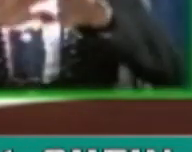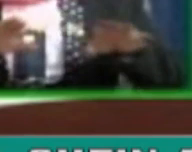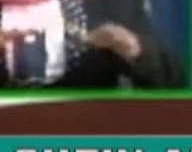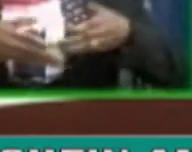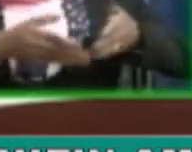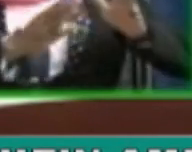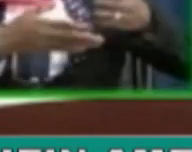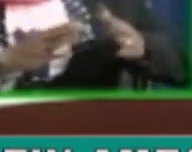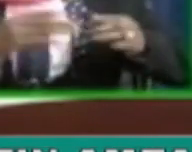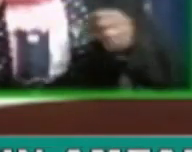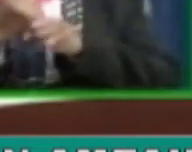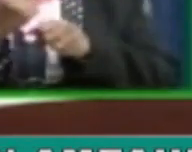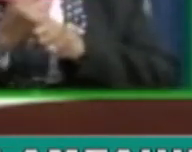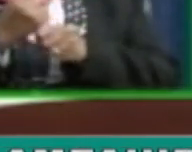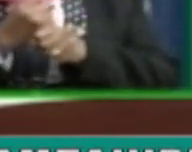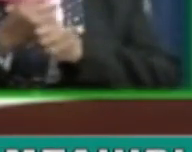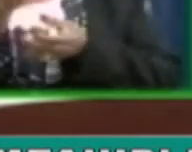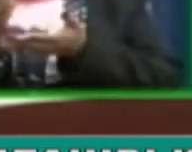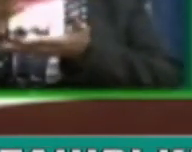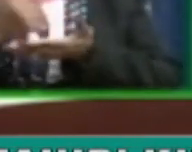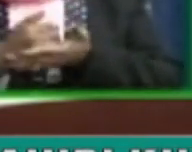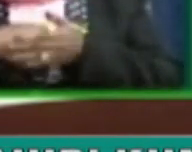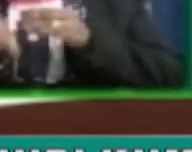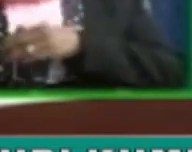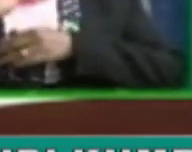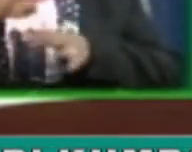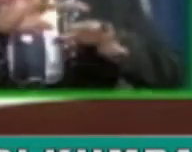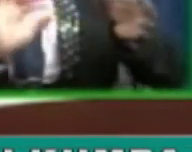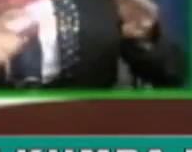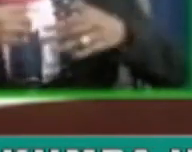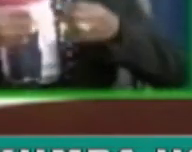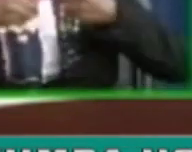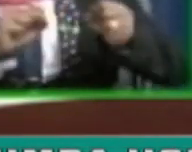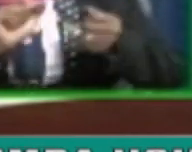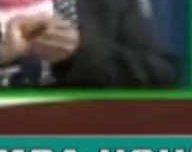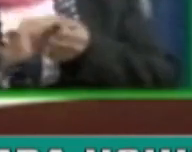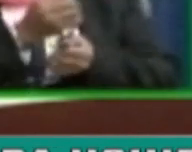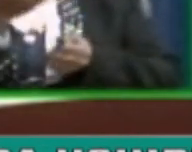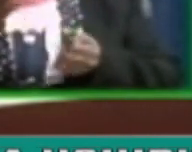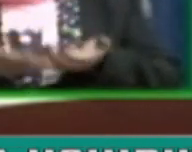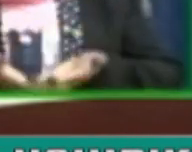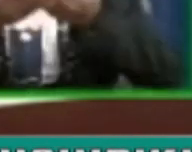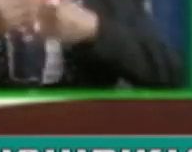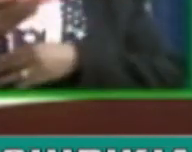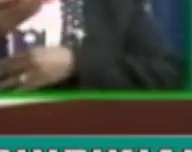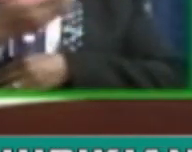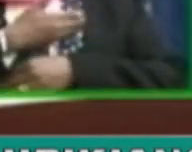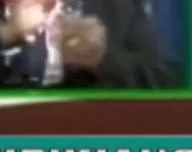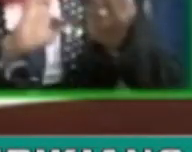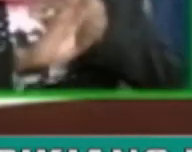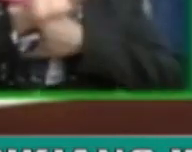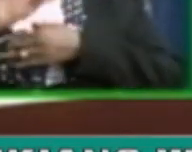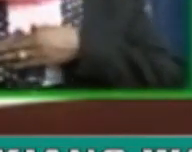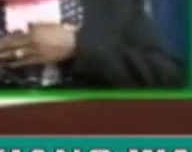barabarani na watendaji wa idara ya usafiri na leseni katika kutekeleza jambo hili. Litasaidia sana kuzuia